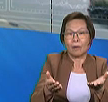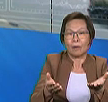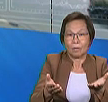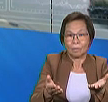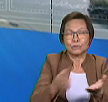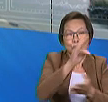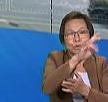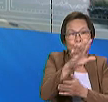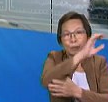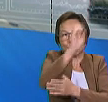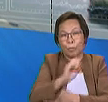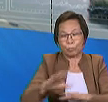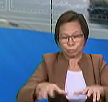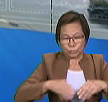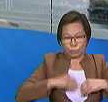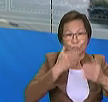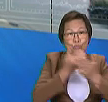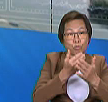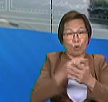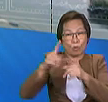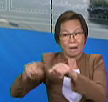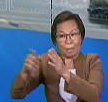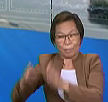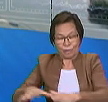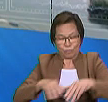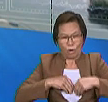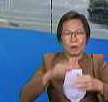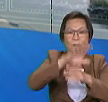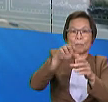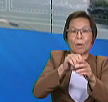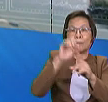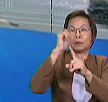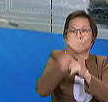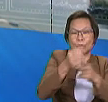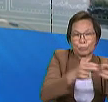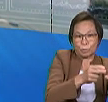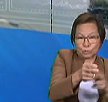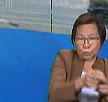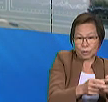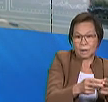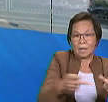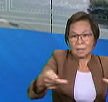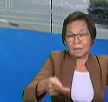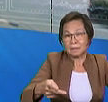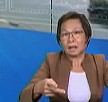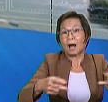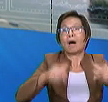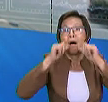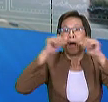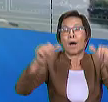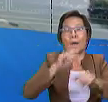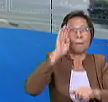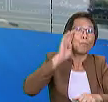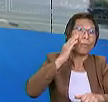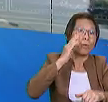75/100 disambut baik berbagai pihak termasuk persatuan pengusaha kendaraan pengangkutan awam Bumiputera per